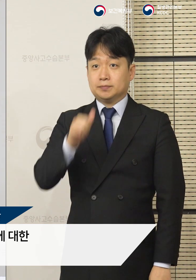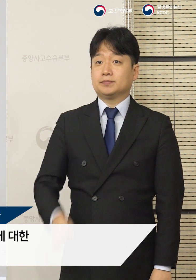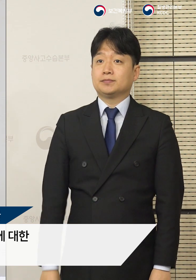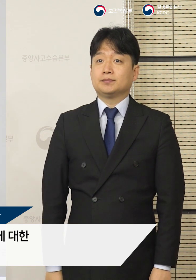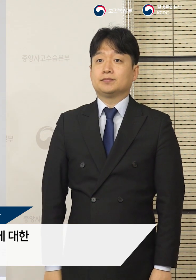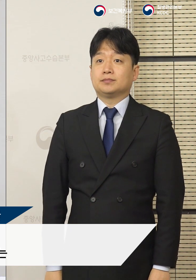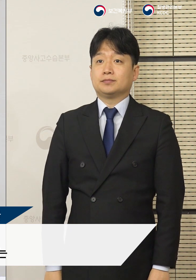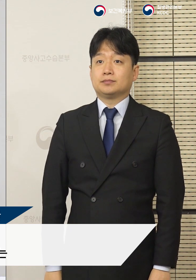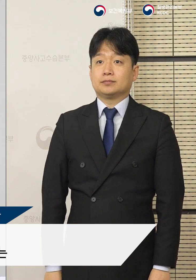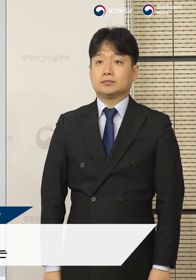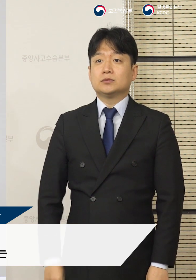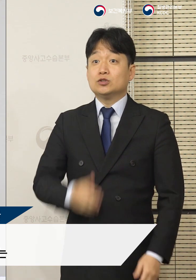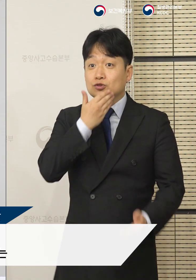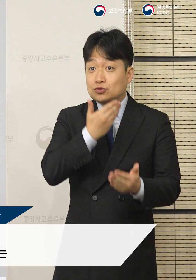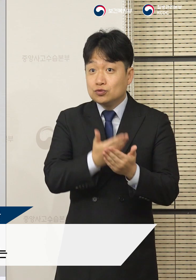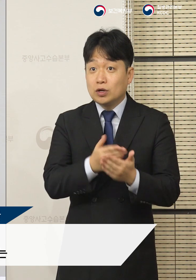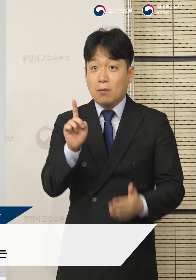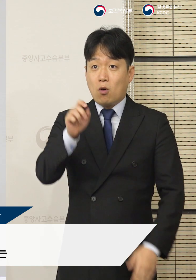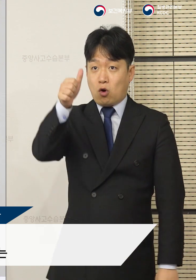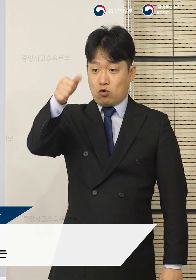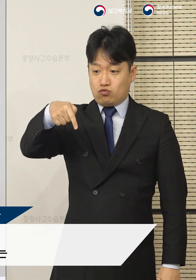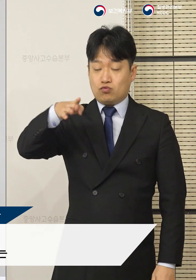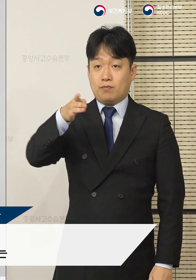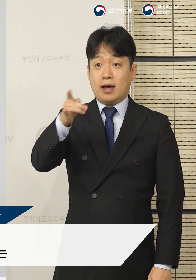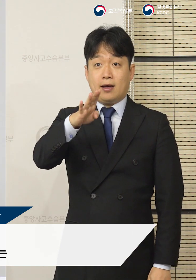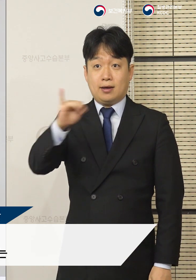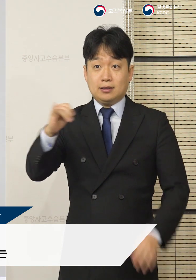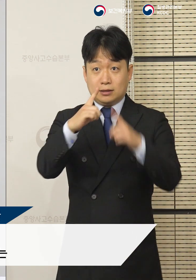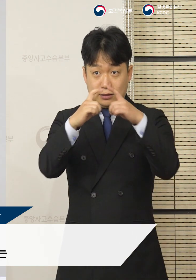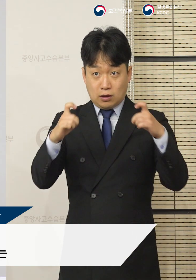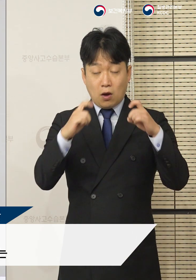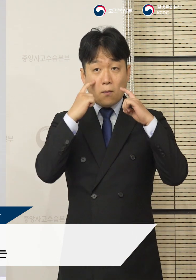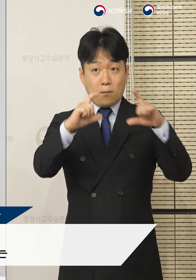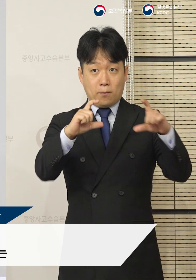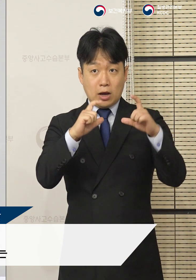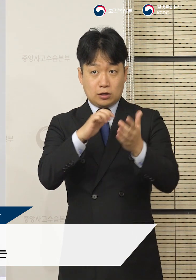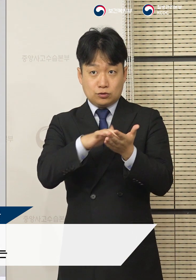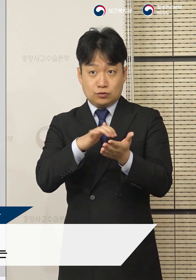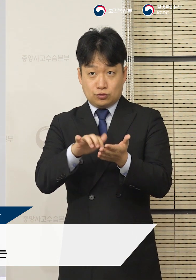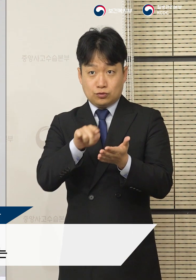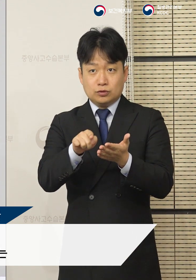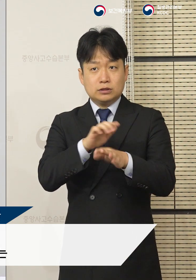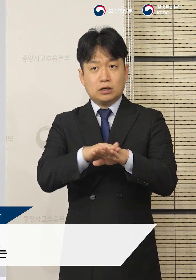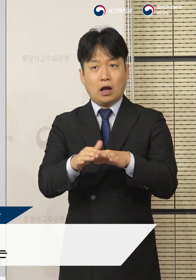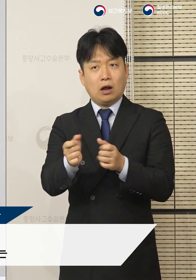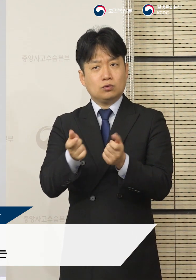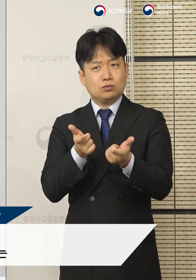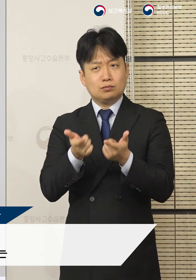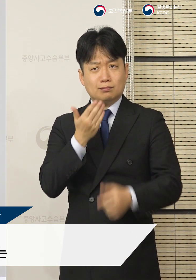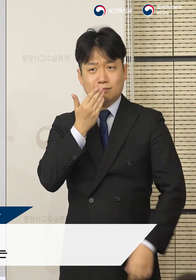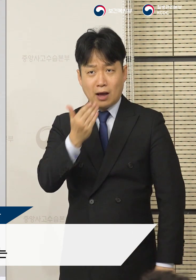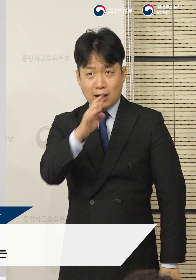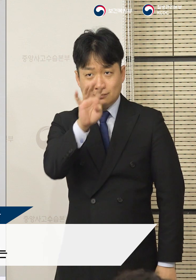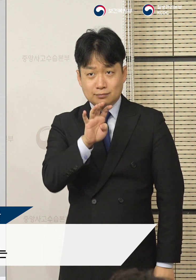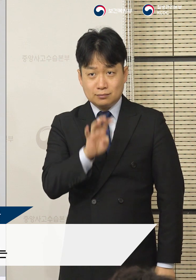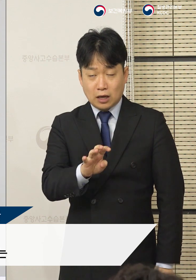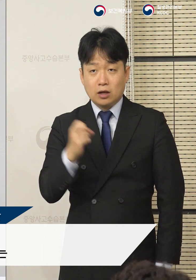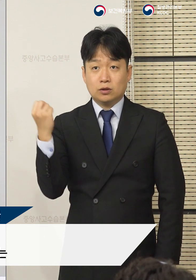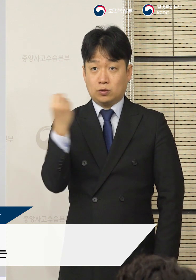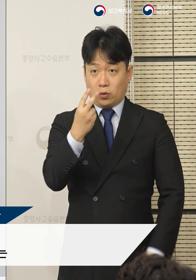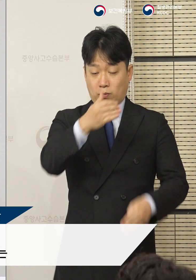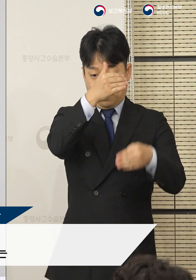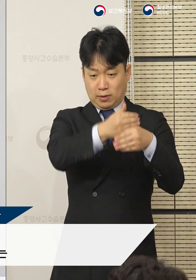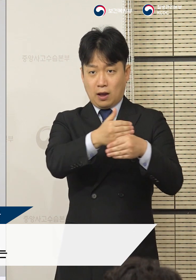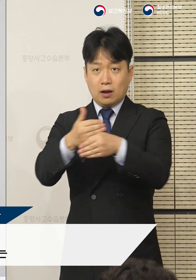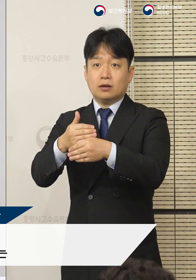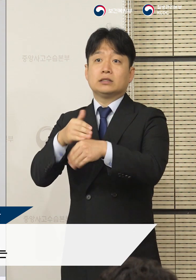상황입니다. 핵심적인 부분은 후베이성 내의 확진 환자 증가를 잘 제어할 수 있는지의 문제와